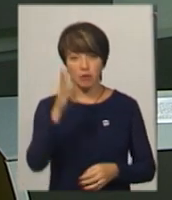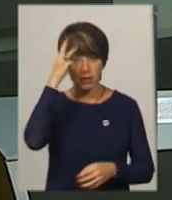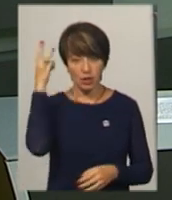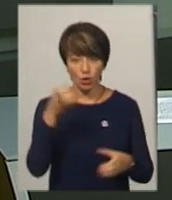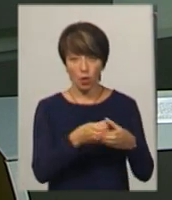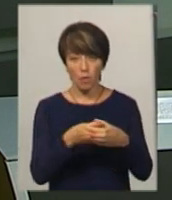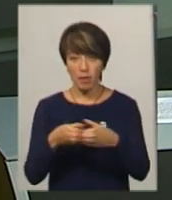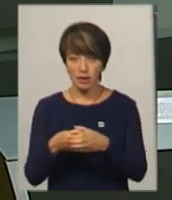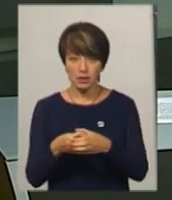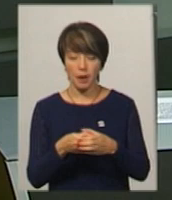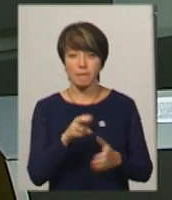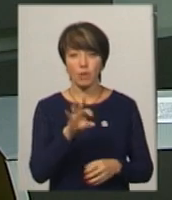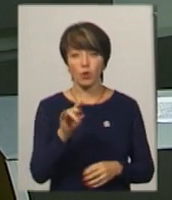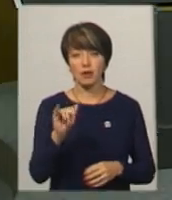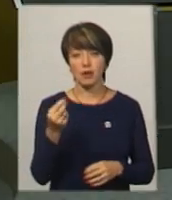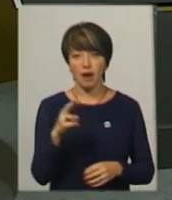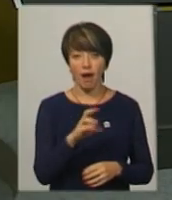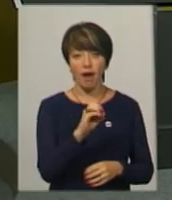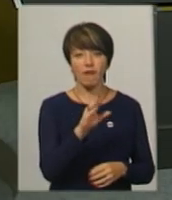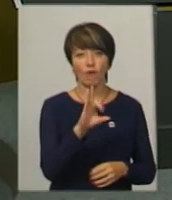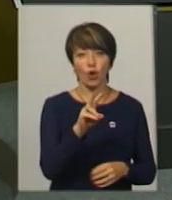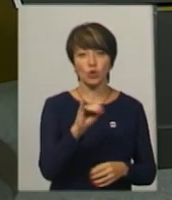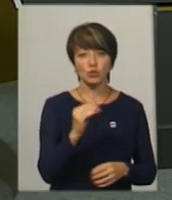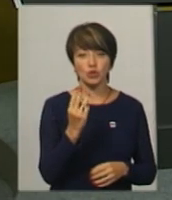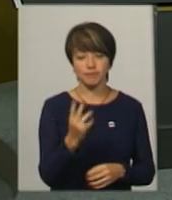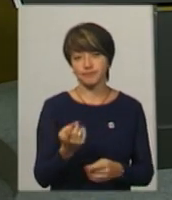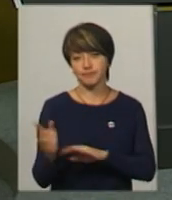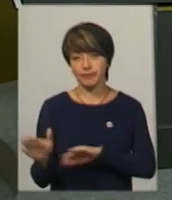«Evolution Sevens» та «Поділля». Це була остання